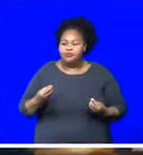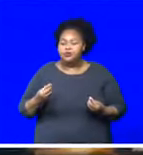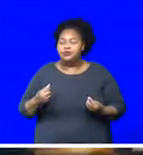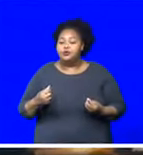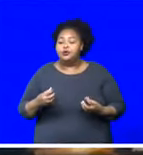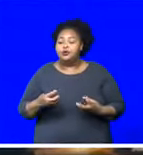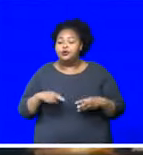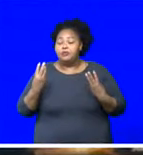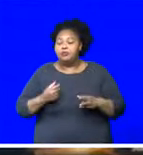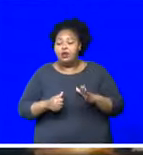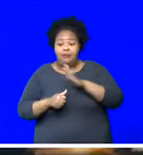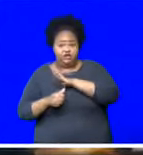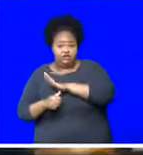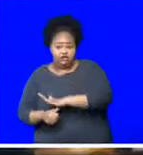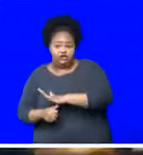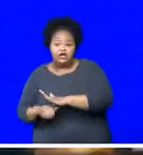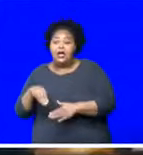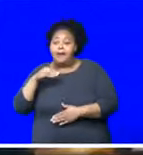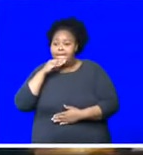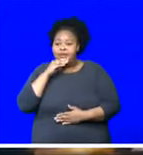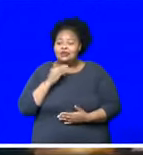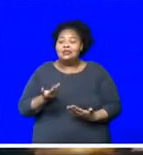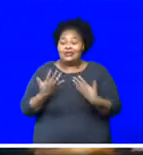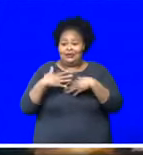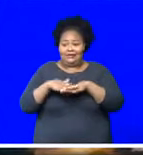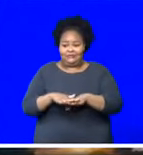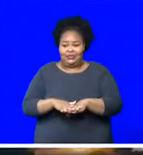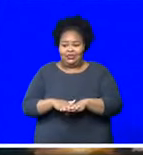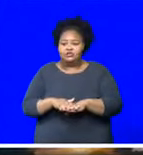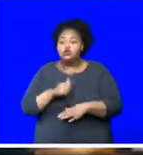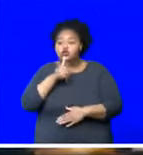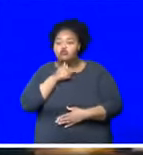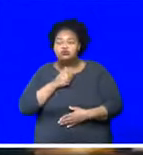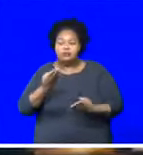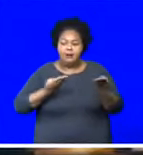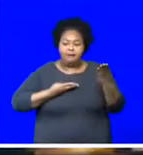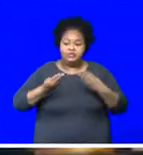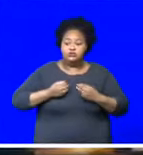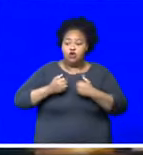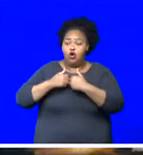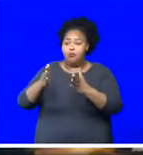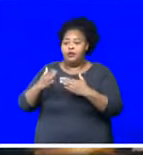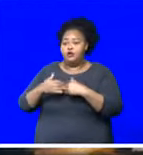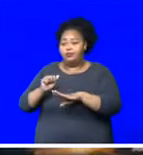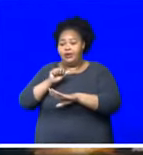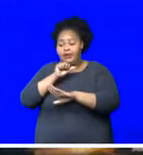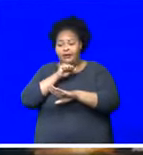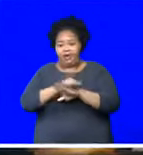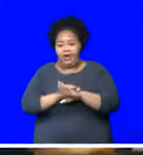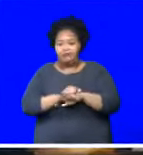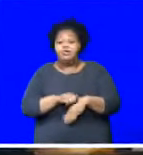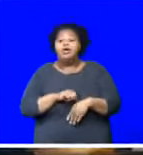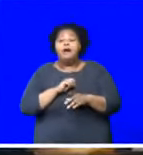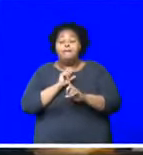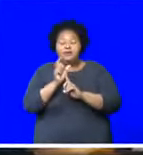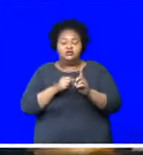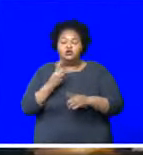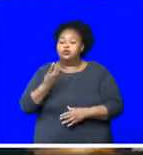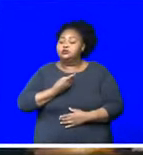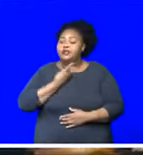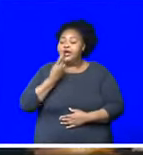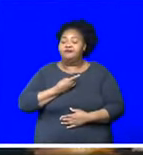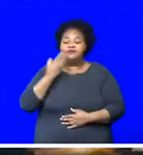labangakwenda. Injuna bayikhuluma nayimelelwe ngumabhalane lomkhulu kuleli tiko etikete kuchumana pesha ya tube